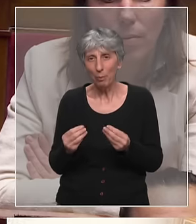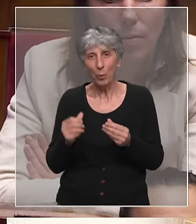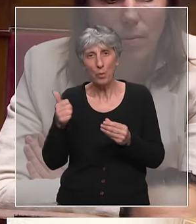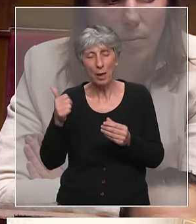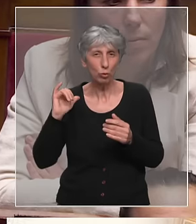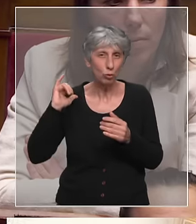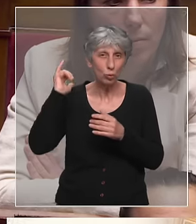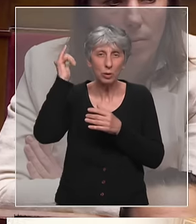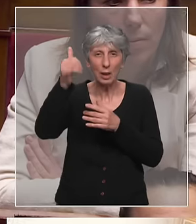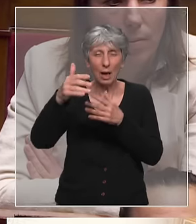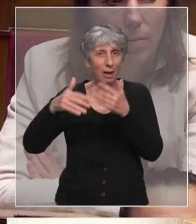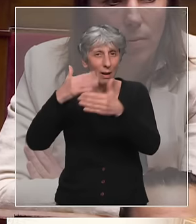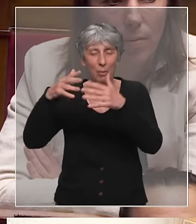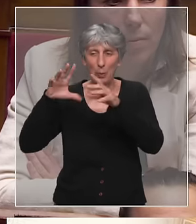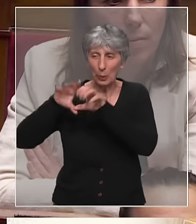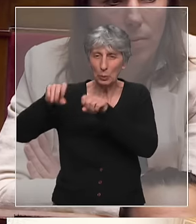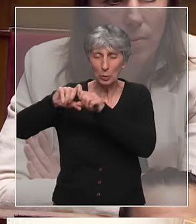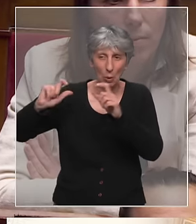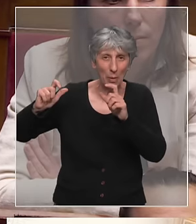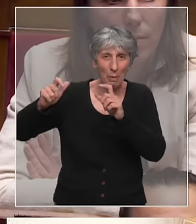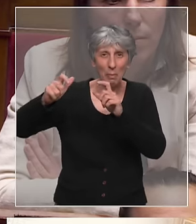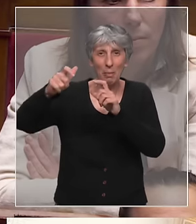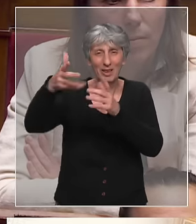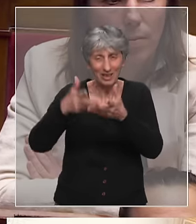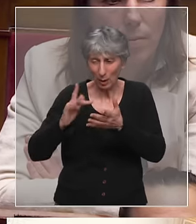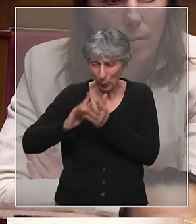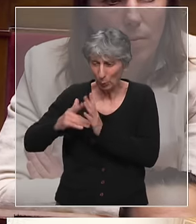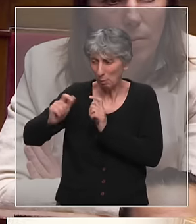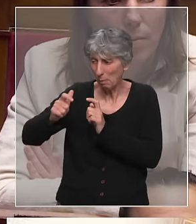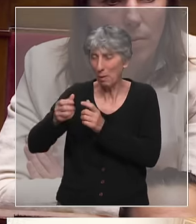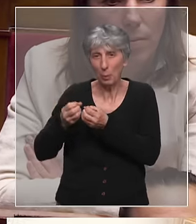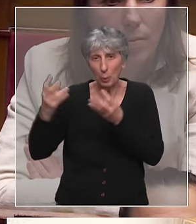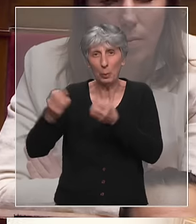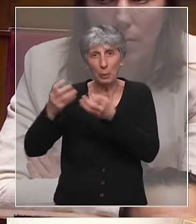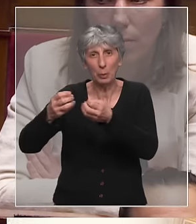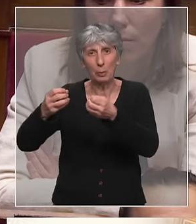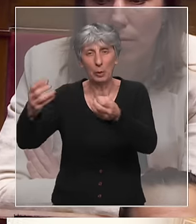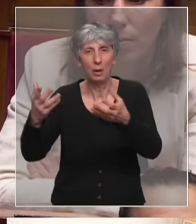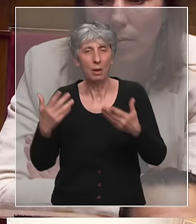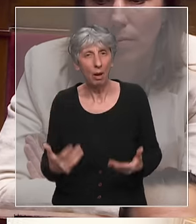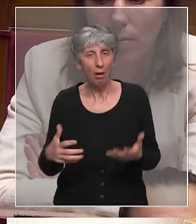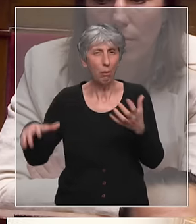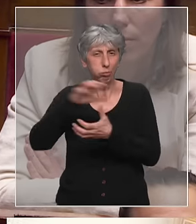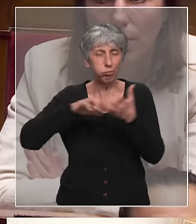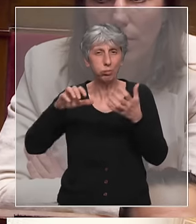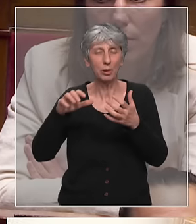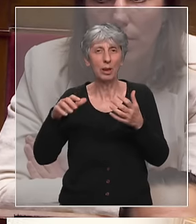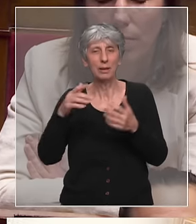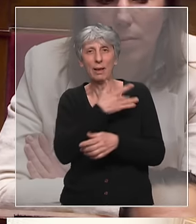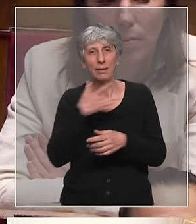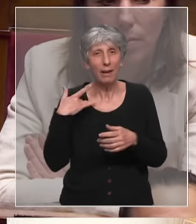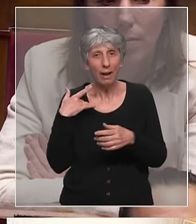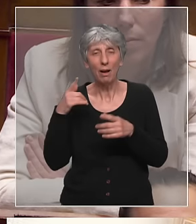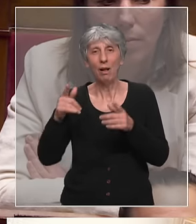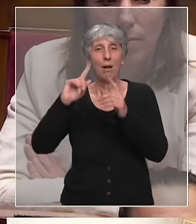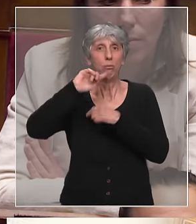le processus de production des polluants éternels qui pollue. Et Daikin, en plein scandale sanitaire d'Epiphas, va même jusqu'à ramener des